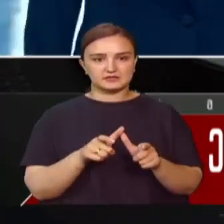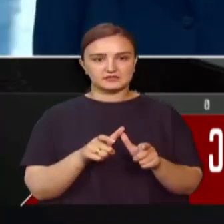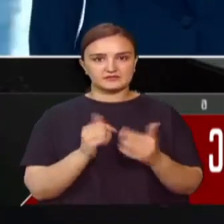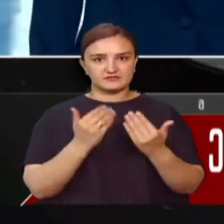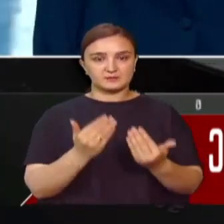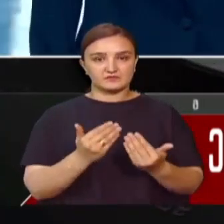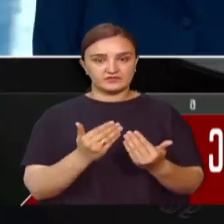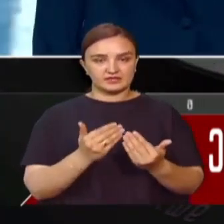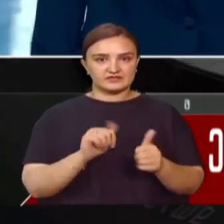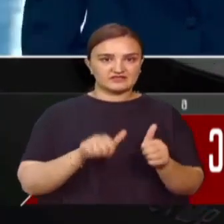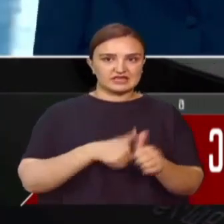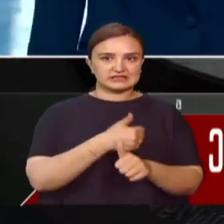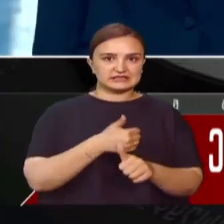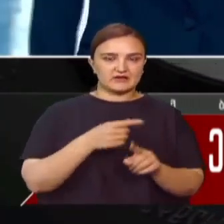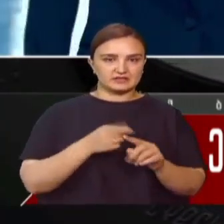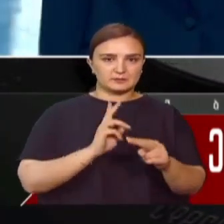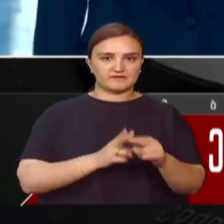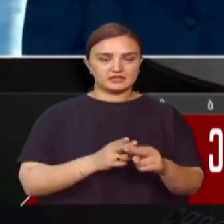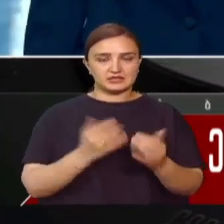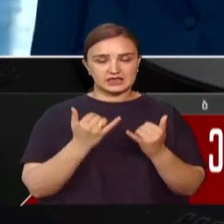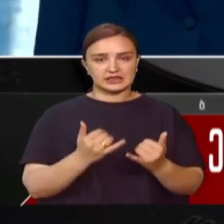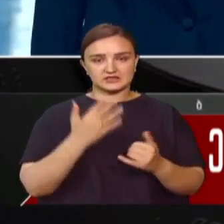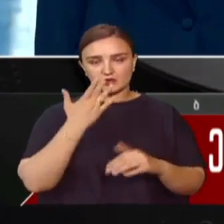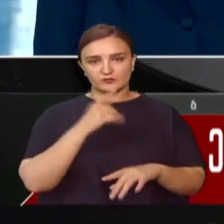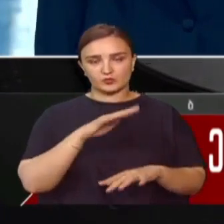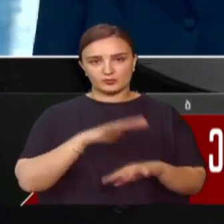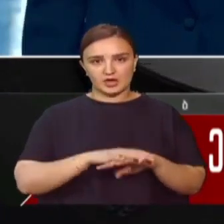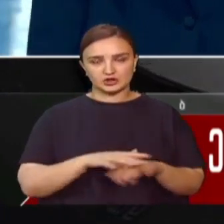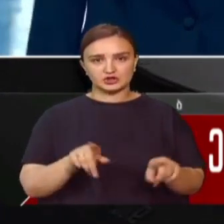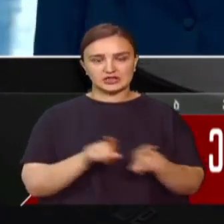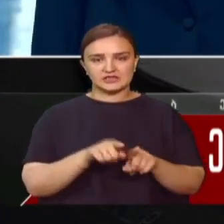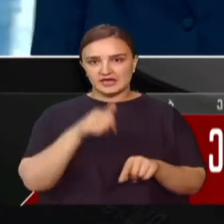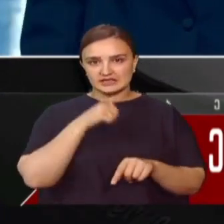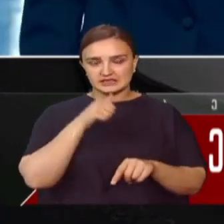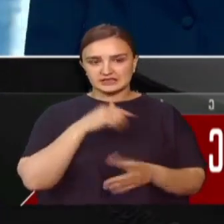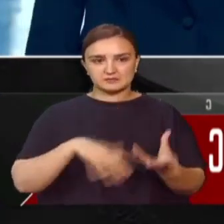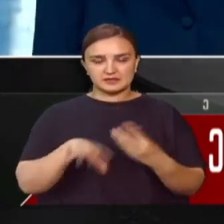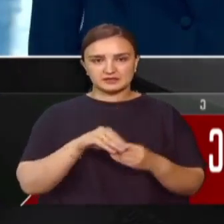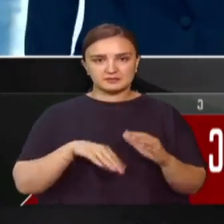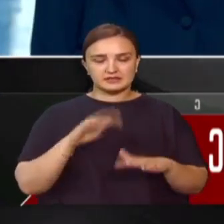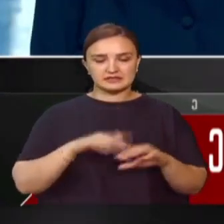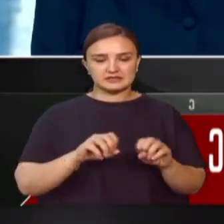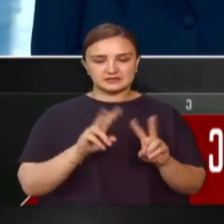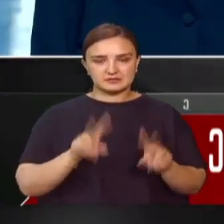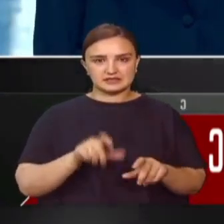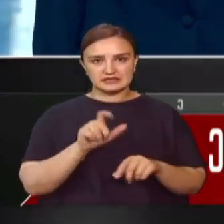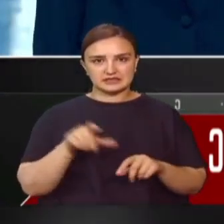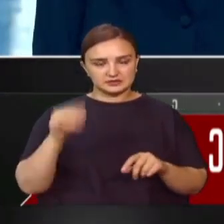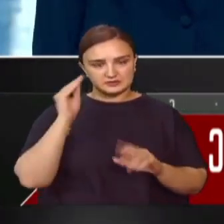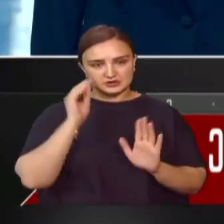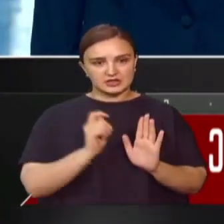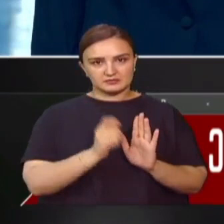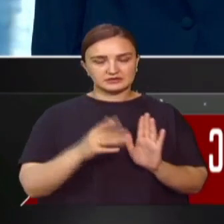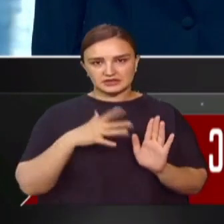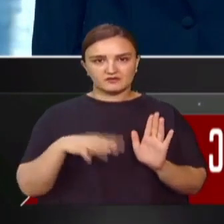სანქციებისთვის გვერდის ავლის პრევენცია. დღეს ეროვნულ ბანკში და ასევე ექსპერტებმა და სპეციალისტებმა შეაფასეს